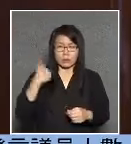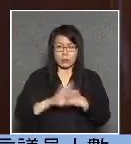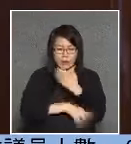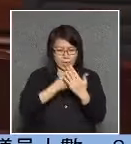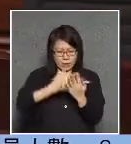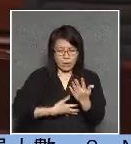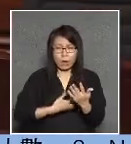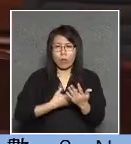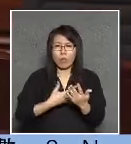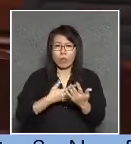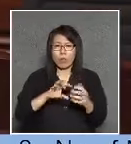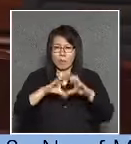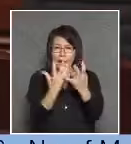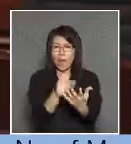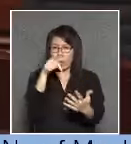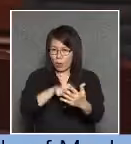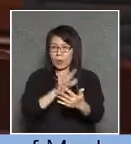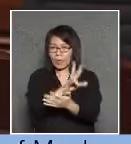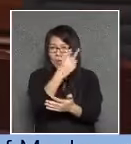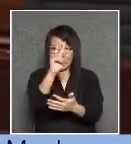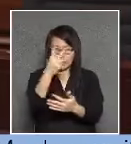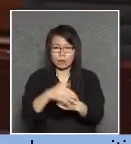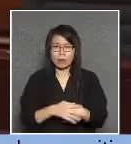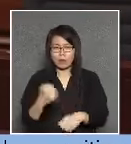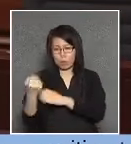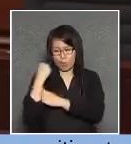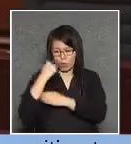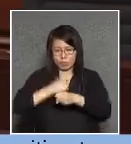二十二年努力為行業發展，